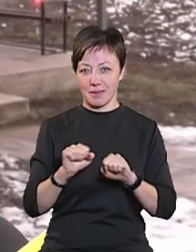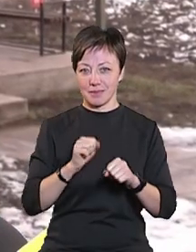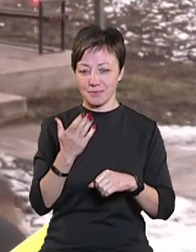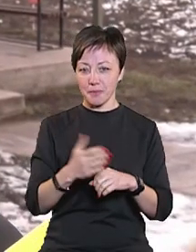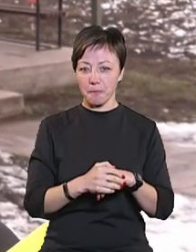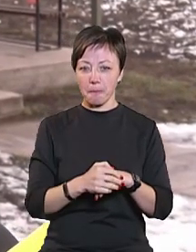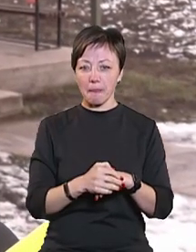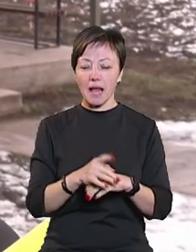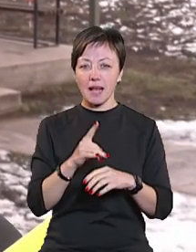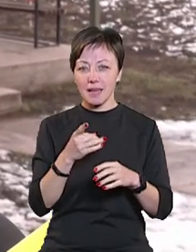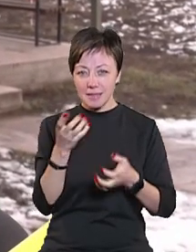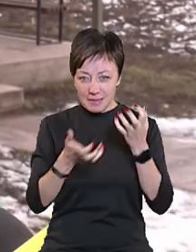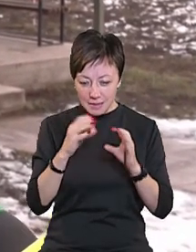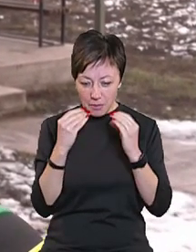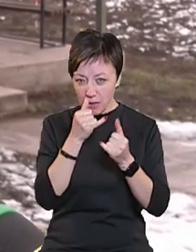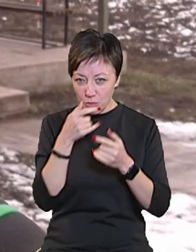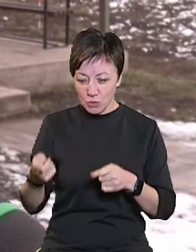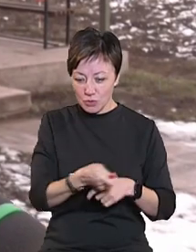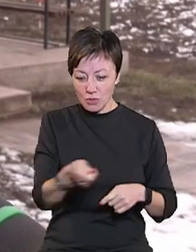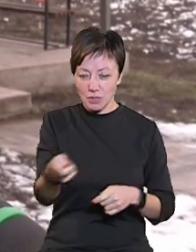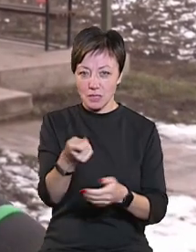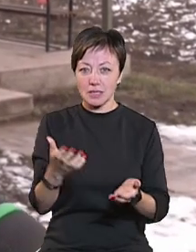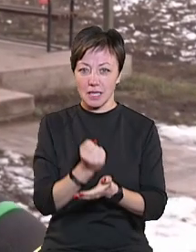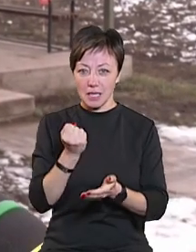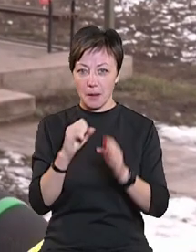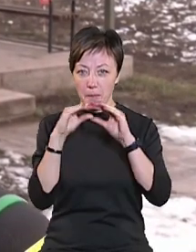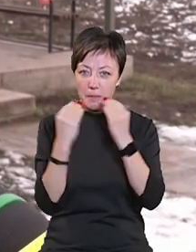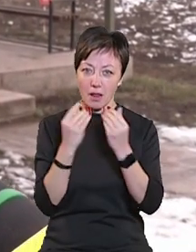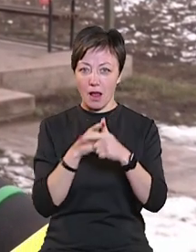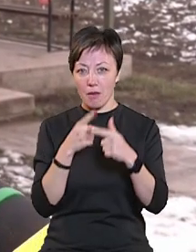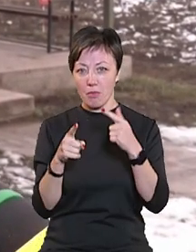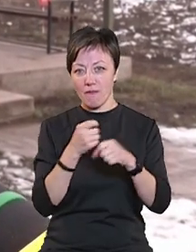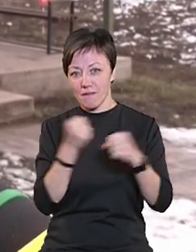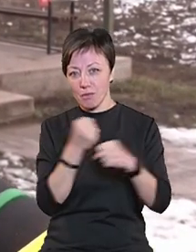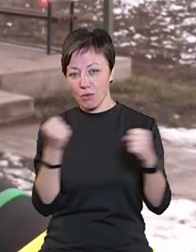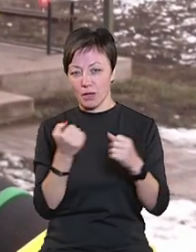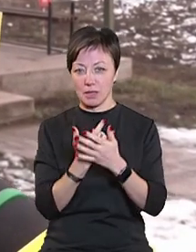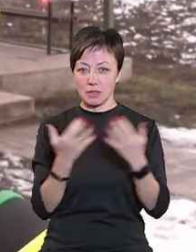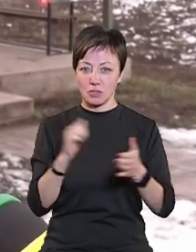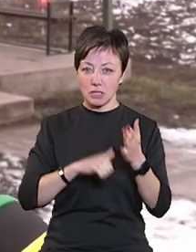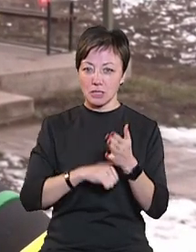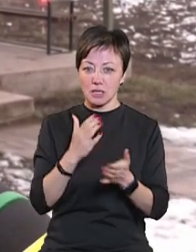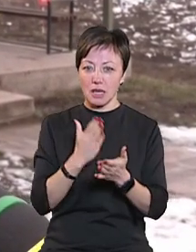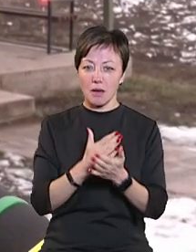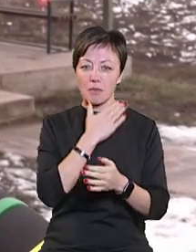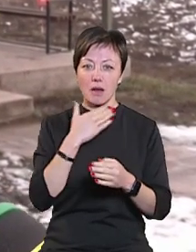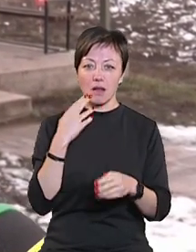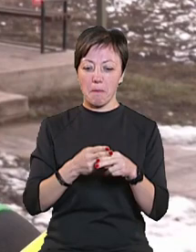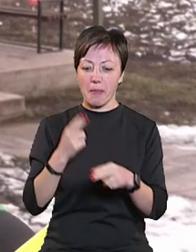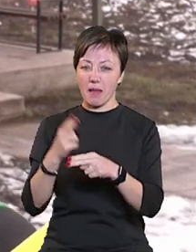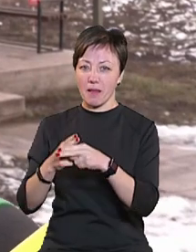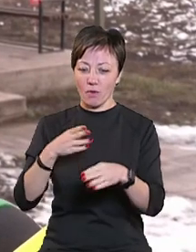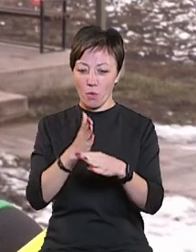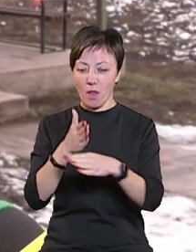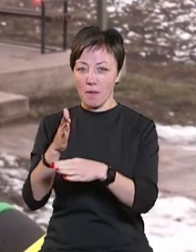де сапери не можуть з міношукачами знайти міну або саморобні вибухові пристрої через наявність великої кількості металевих